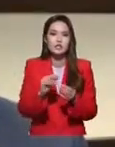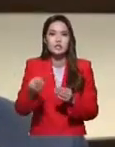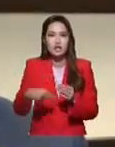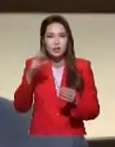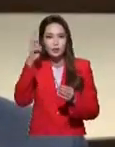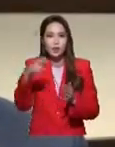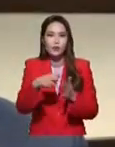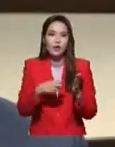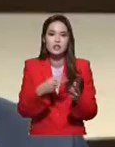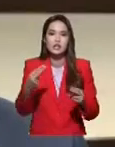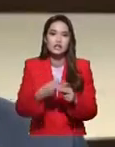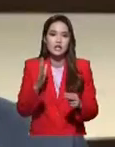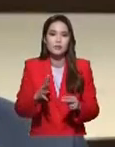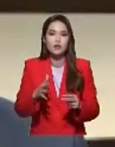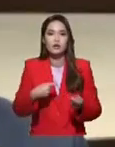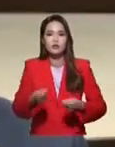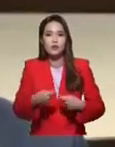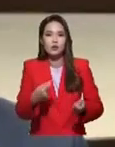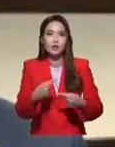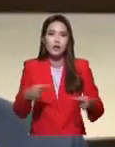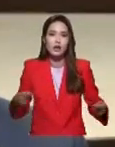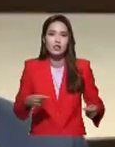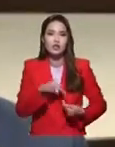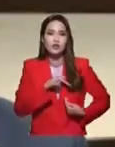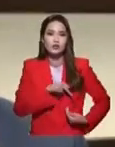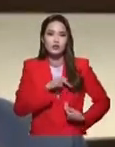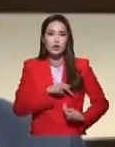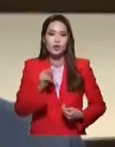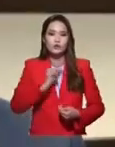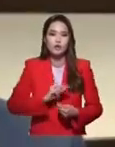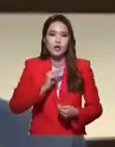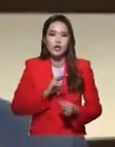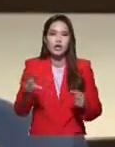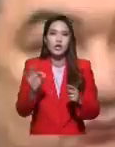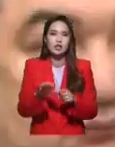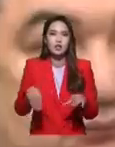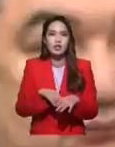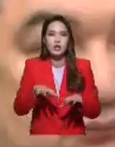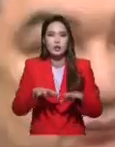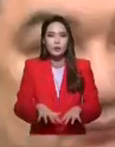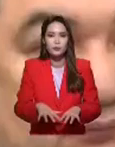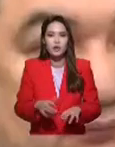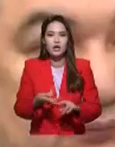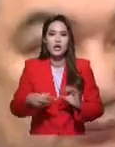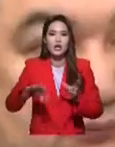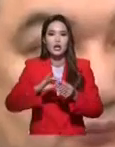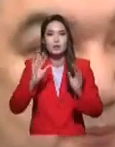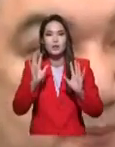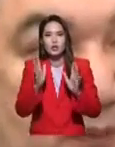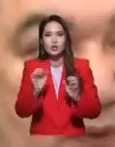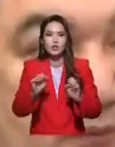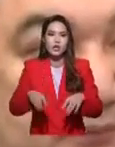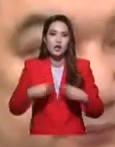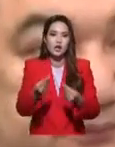кодекса, лишает права пенсионного обеспечения сотрудников целого правоохранительного органа. Сложившаяся ситуация не позволяет